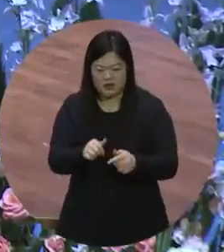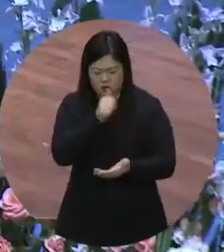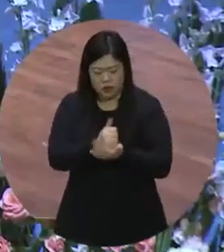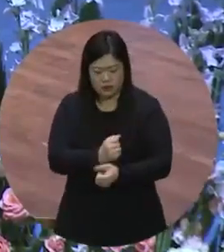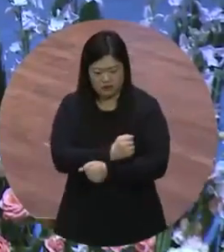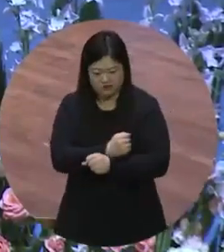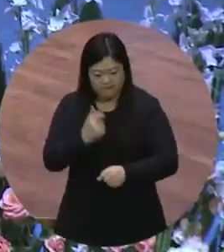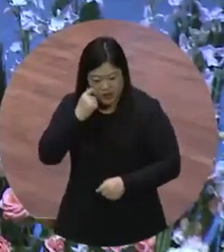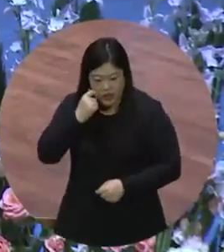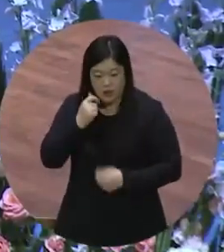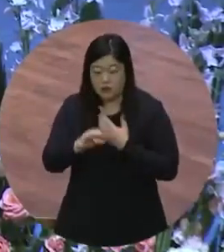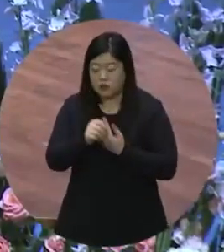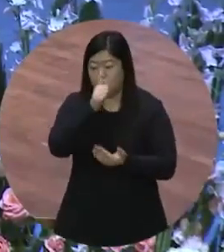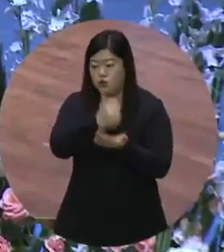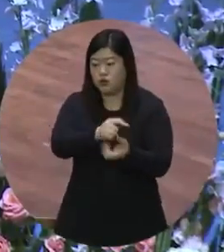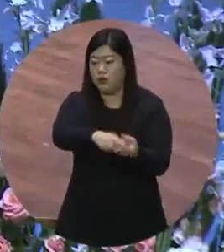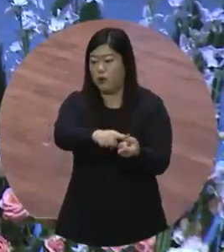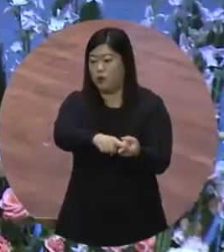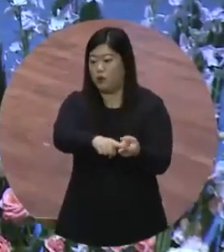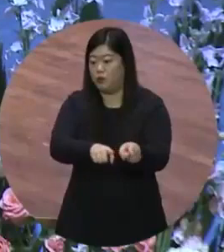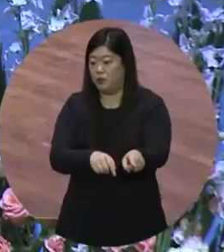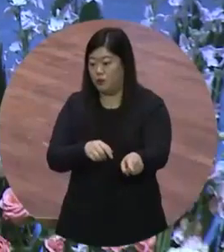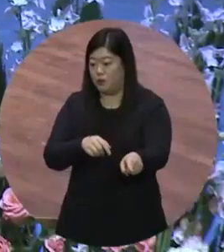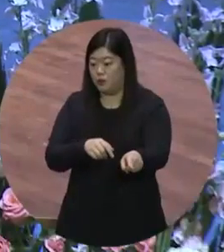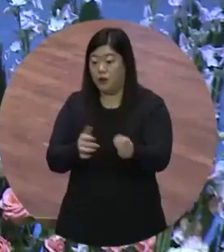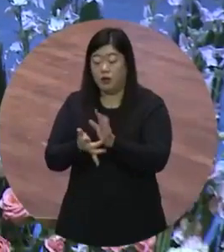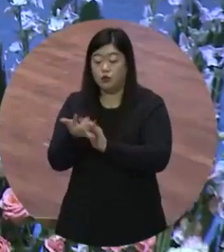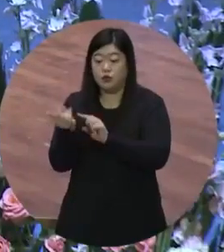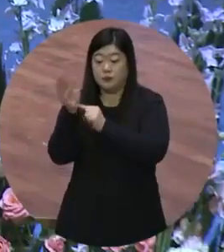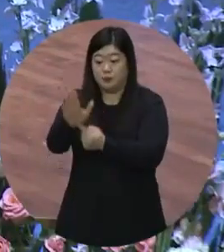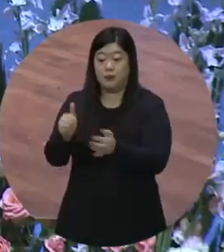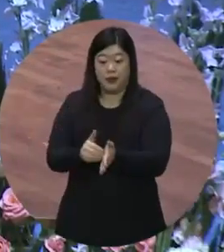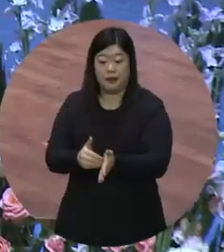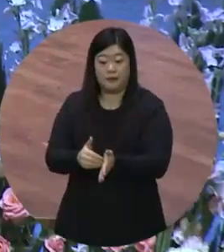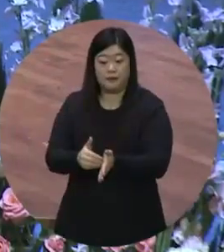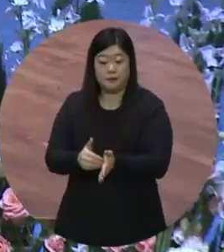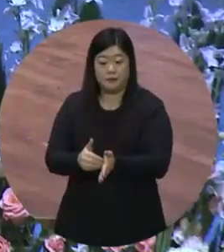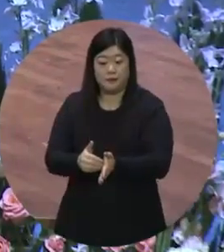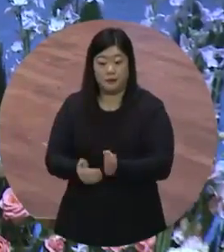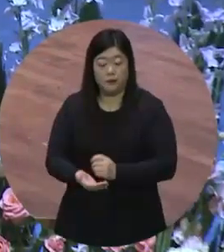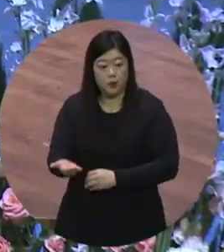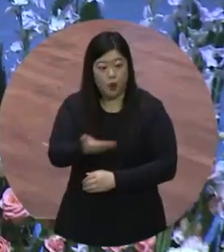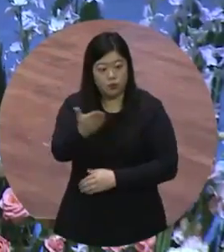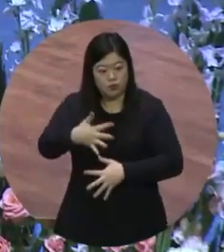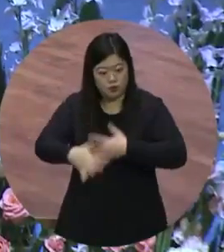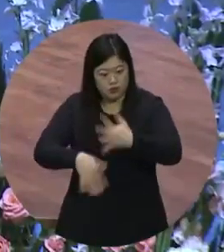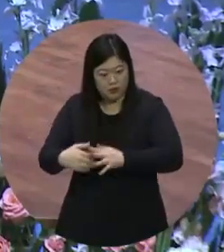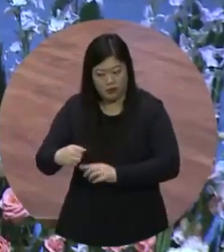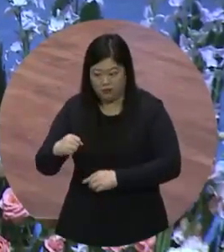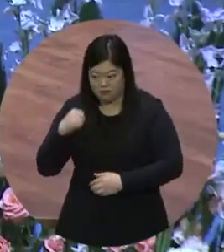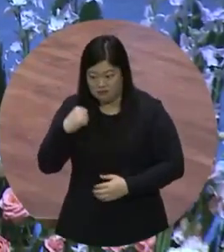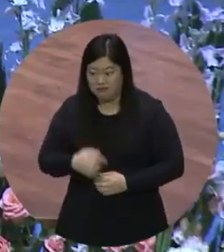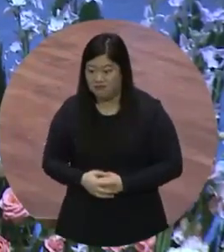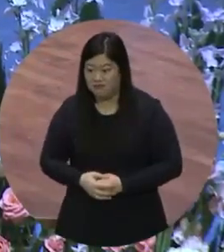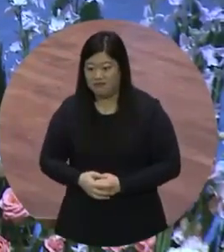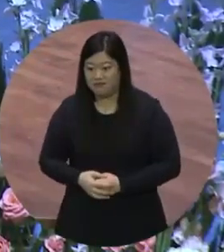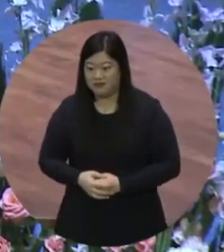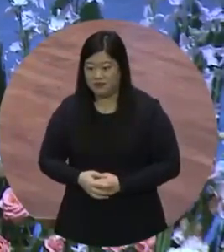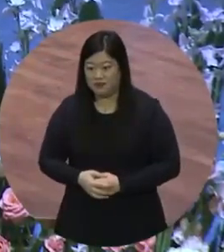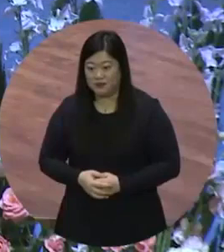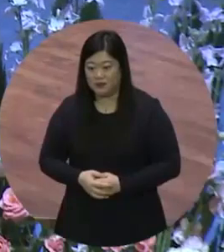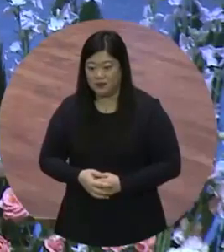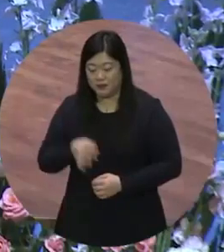죄를 사해주는 권세가 있음을 말씀하고 있잖아요 지금. 여러분이 보통 분들이 아니에요. 물론